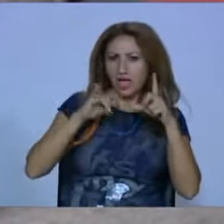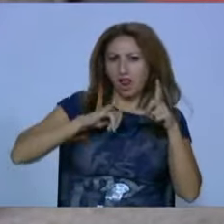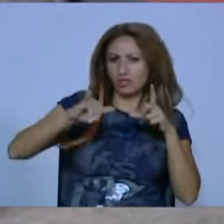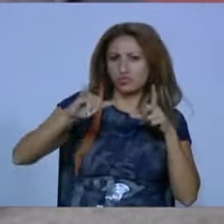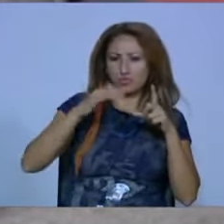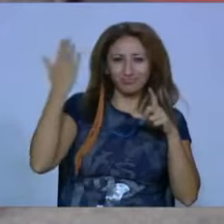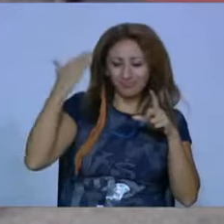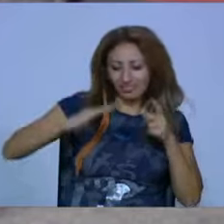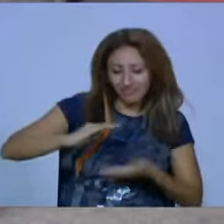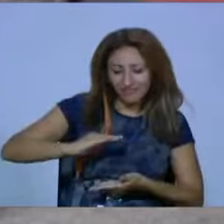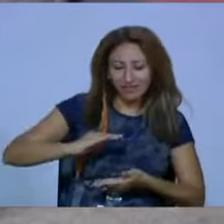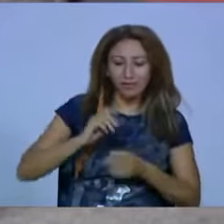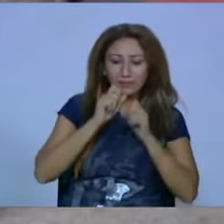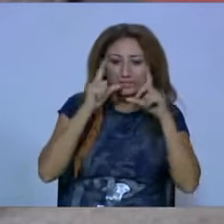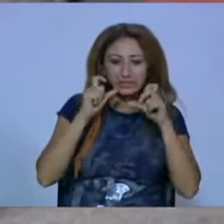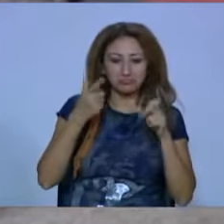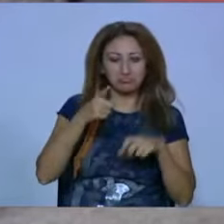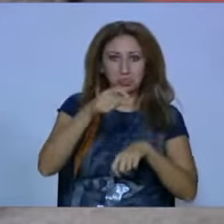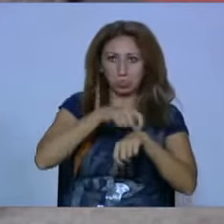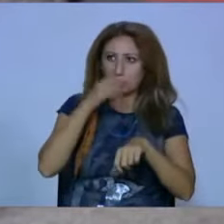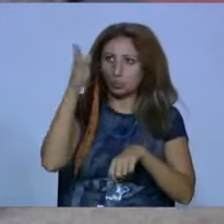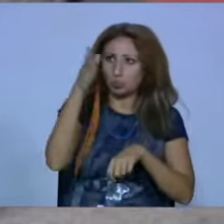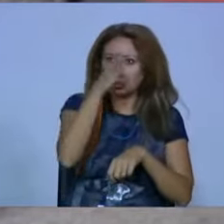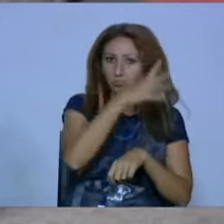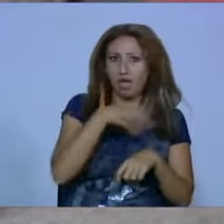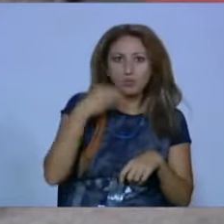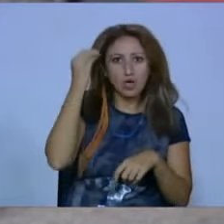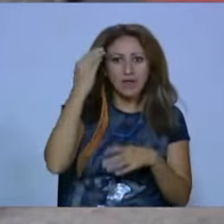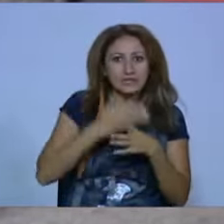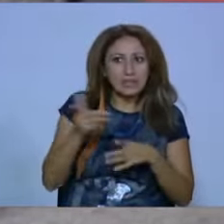تصرخ. انا رحت لدكاتره طبعا في